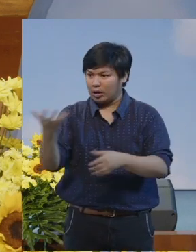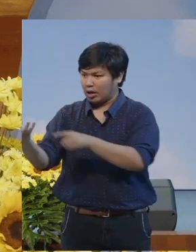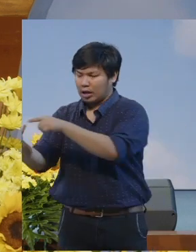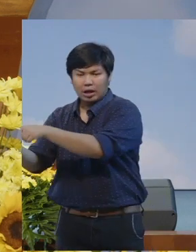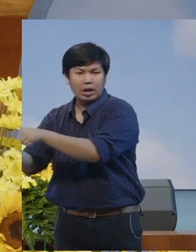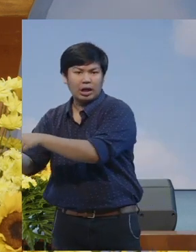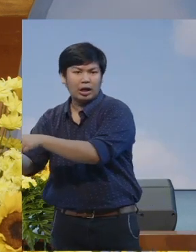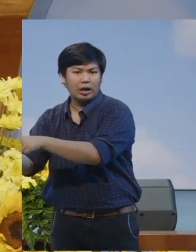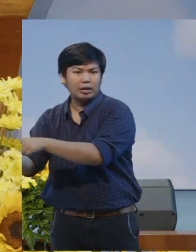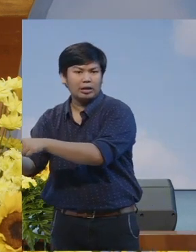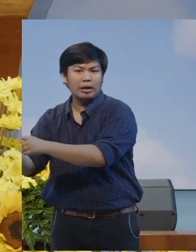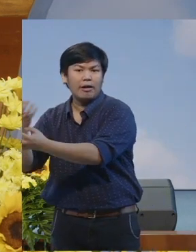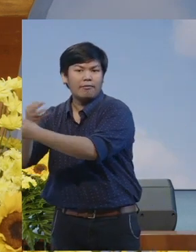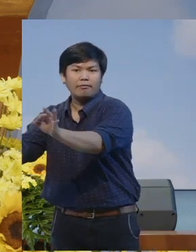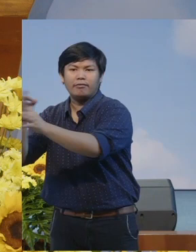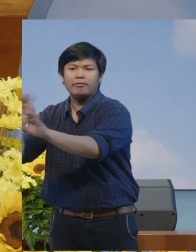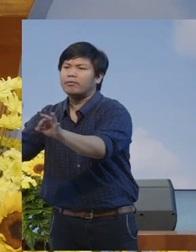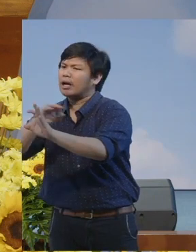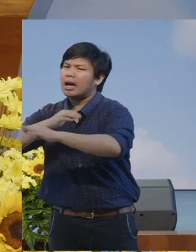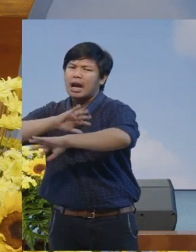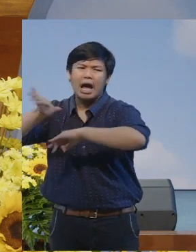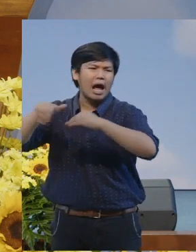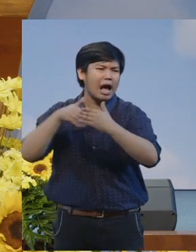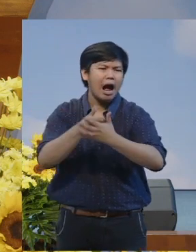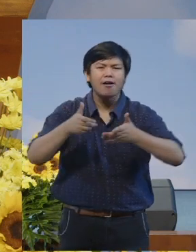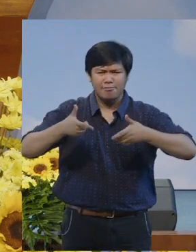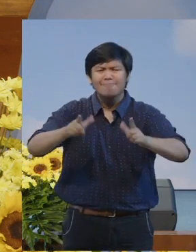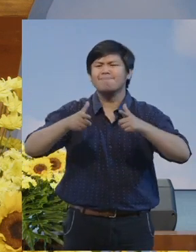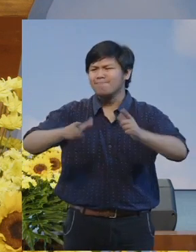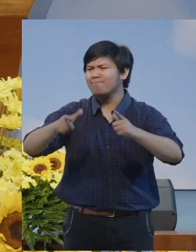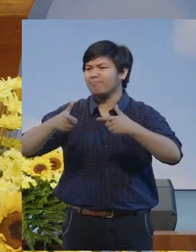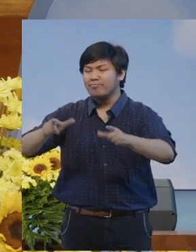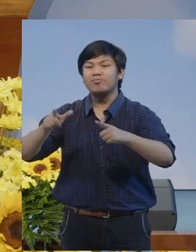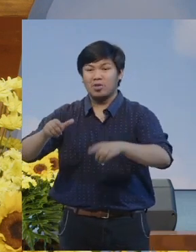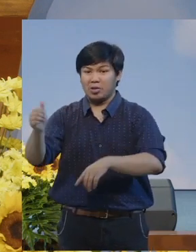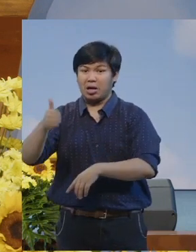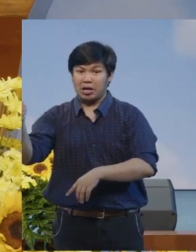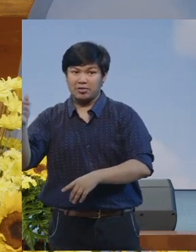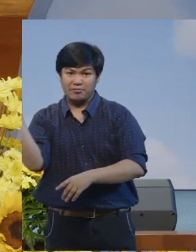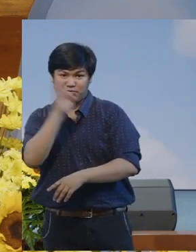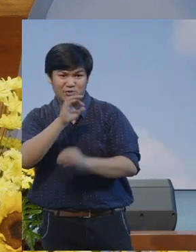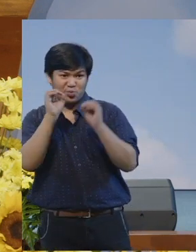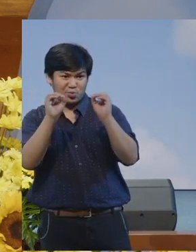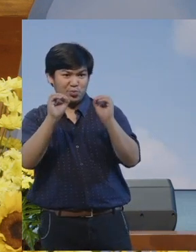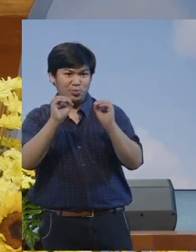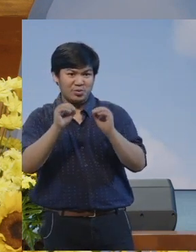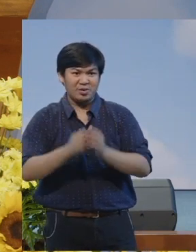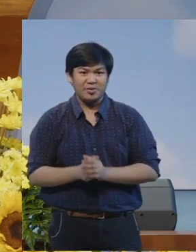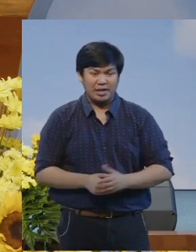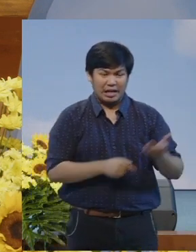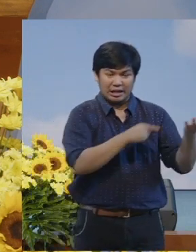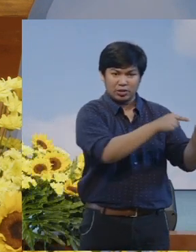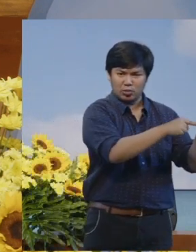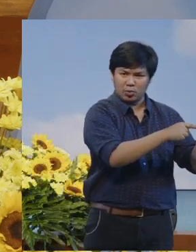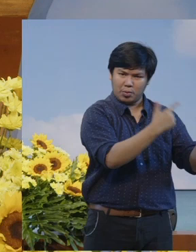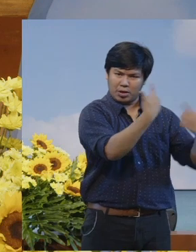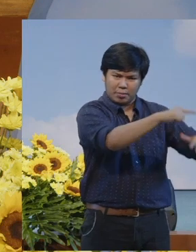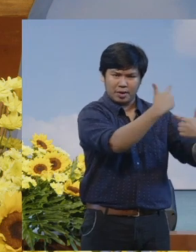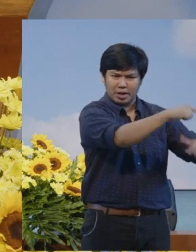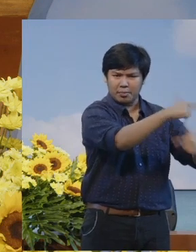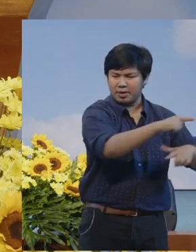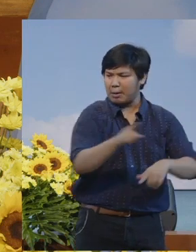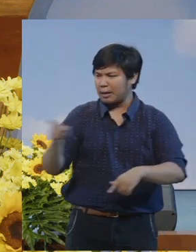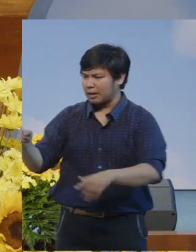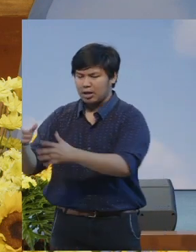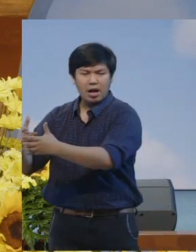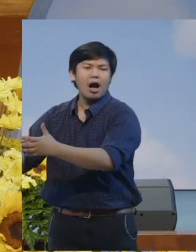on the other. Lahat pwede. Lahat pwede niyong gawin kasi tayo ay saved by grace through faith. Lahat